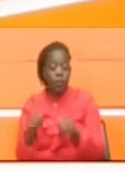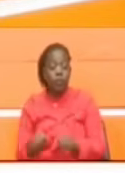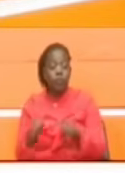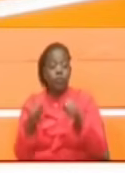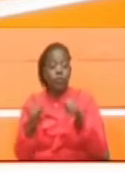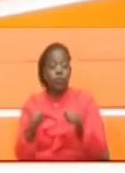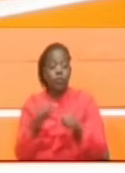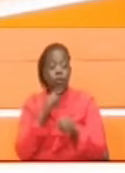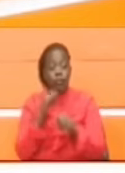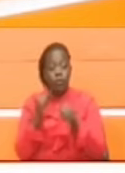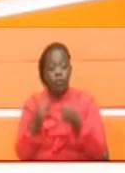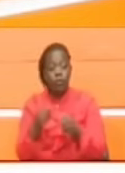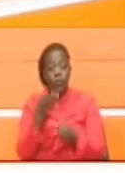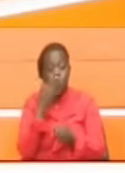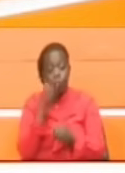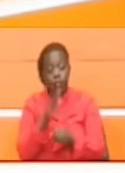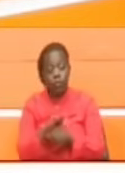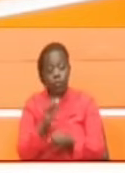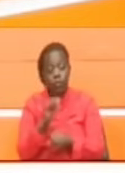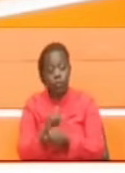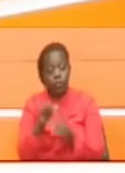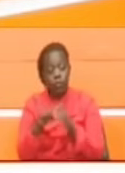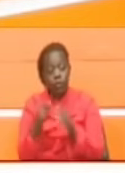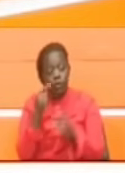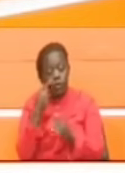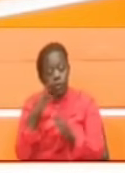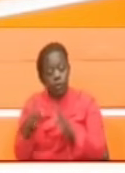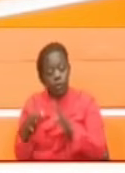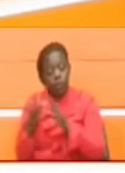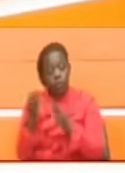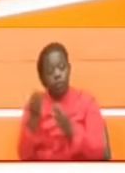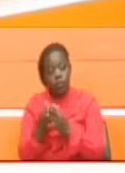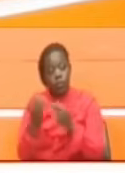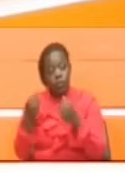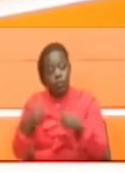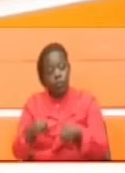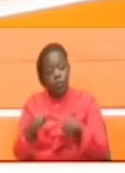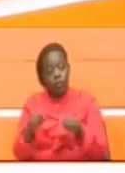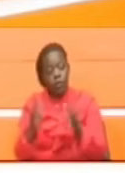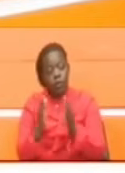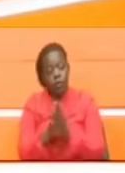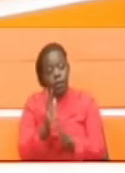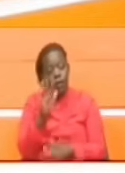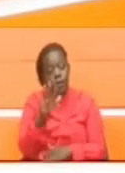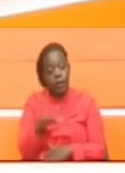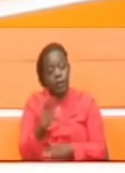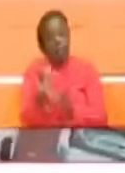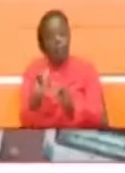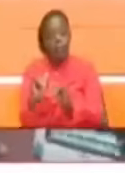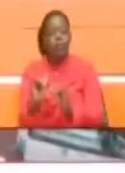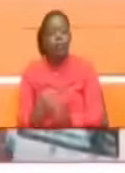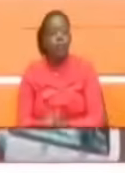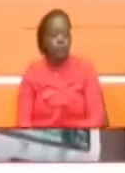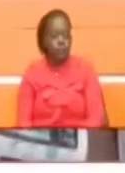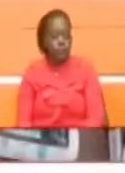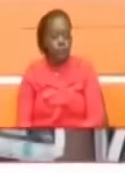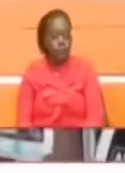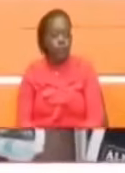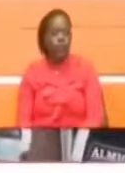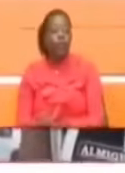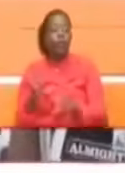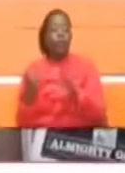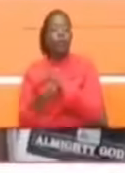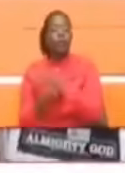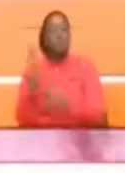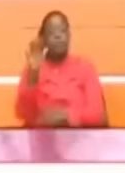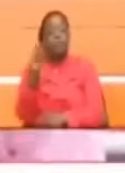asuubizza okukola ku nsonga eno okulaba ng'enkolagana wakati wa baboda ne abataxi ng'eddawo. Embeera mu paaka ya